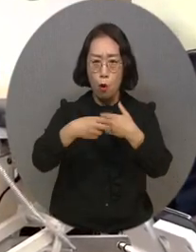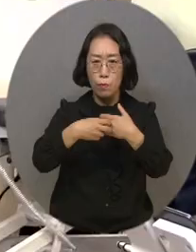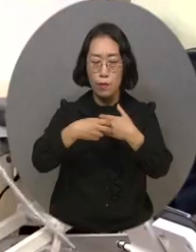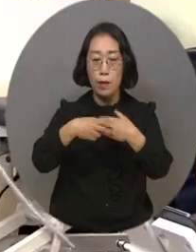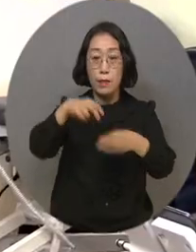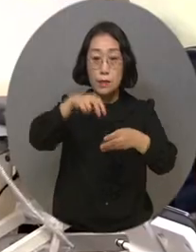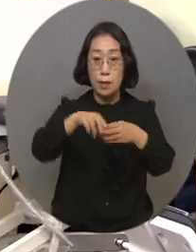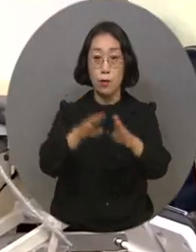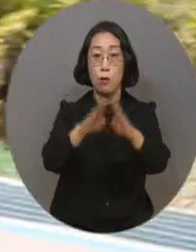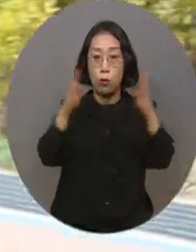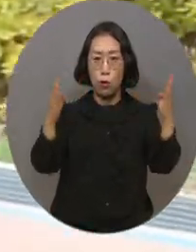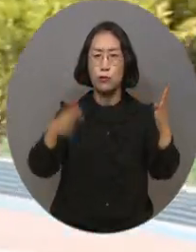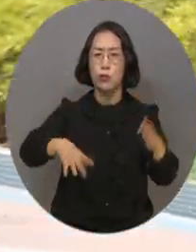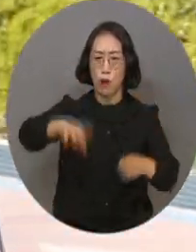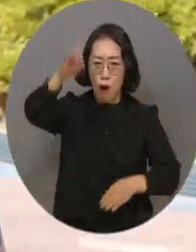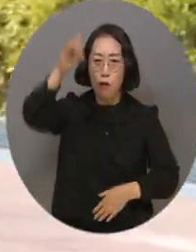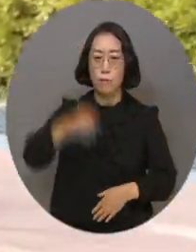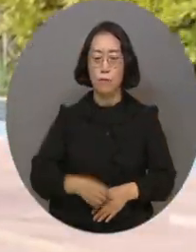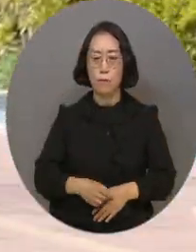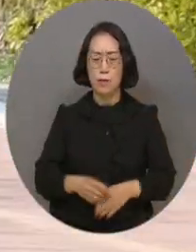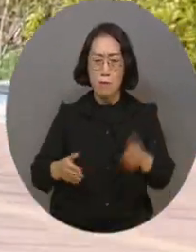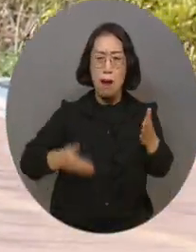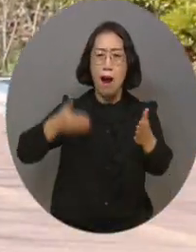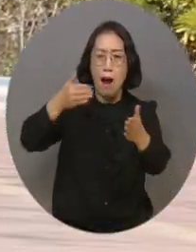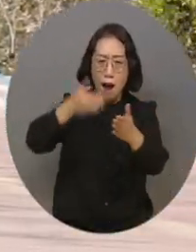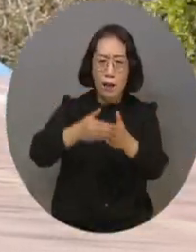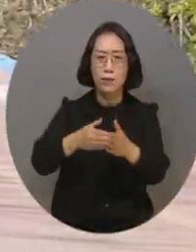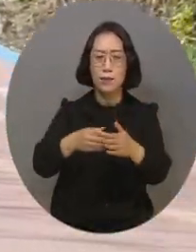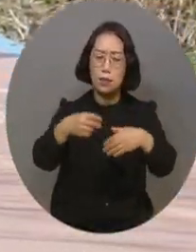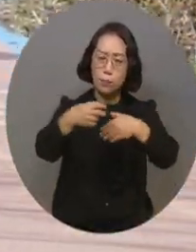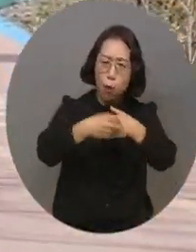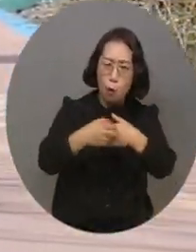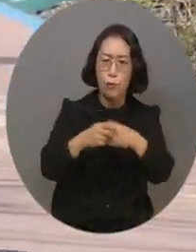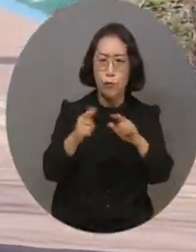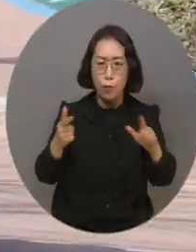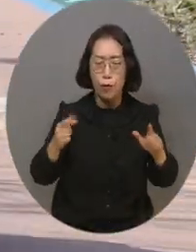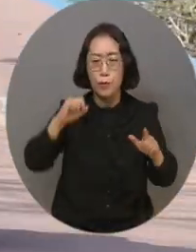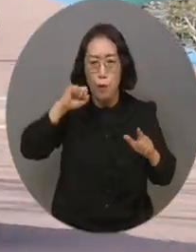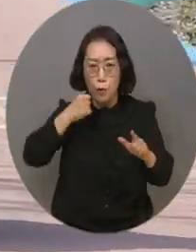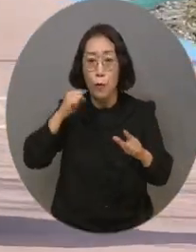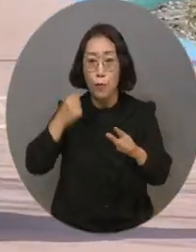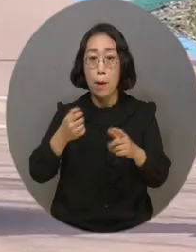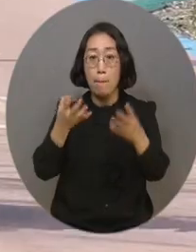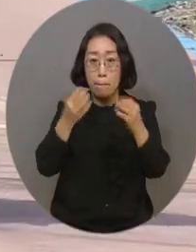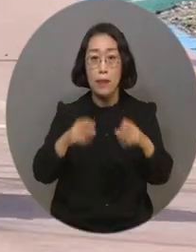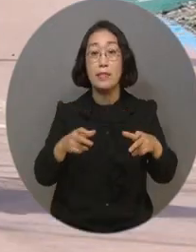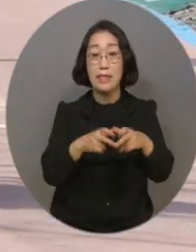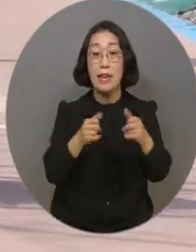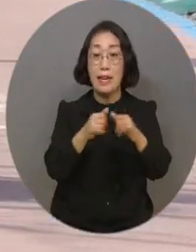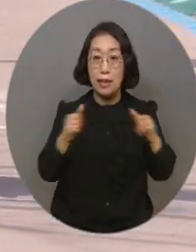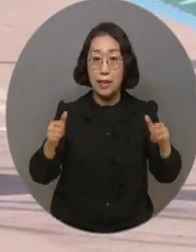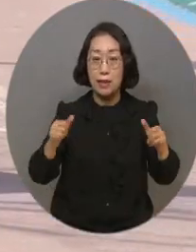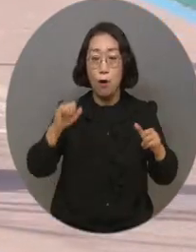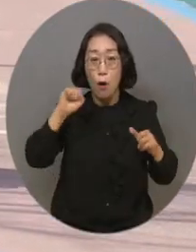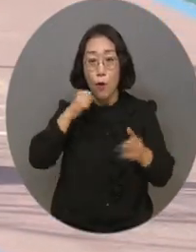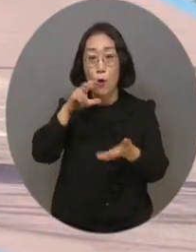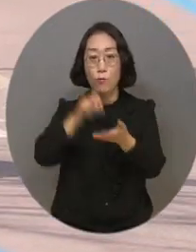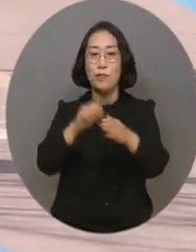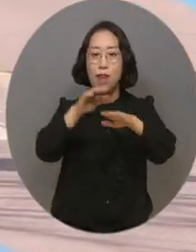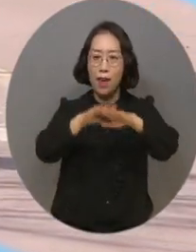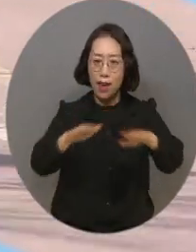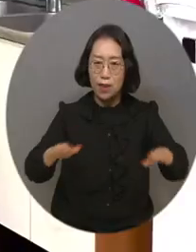것은 처음으로 그동안 의료서비스의 사각지대에 있던 전남도 장애인의 어려움이 해소될 것으로